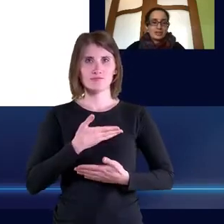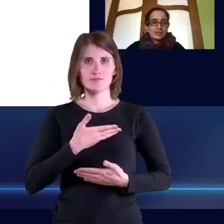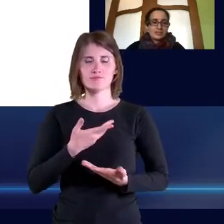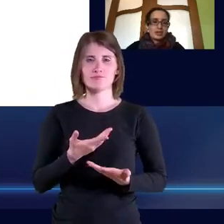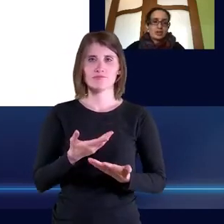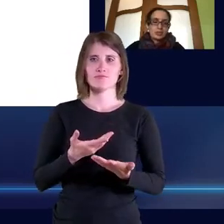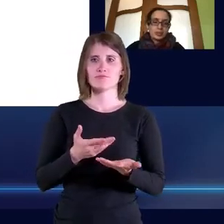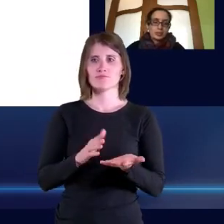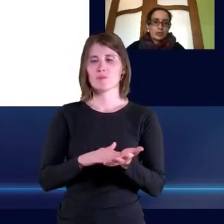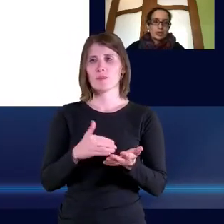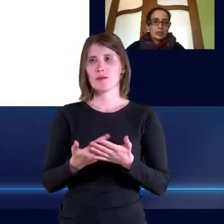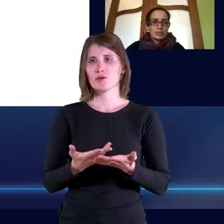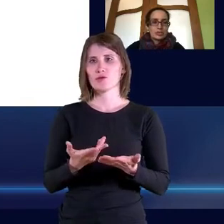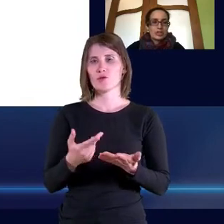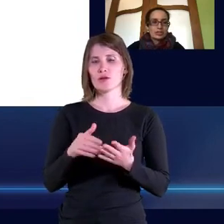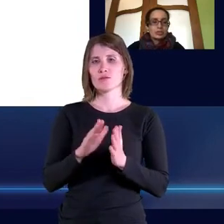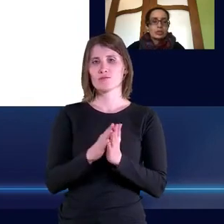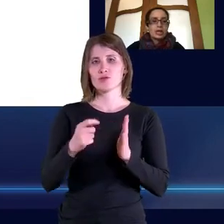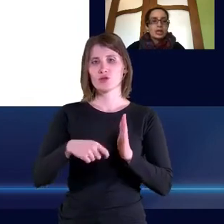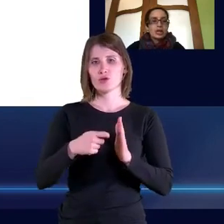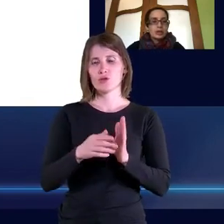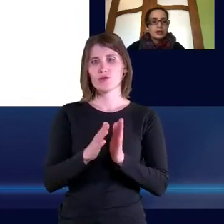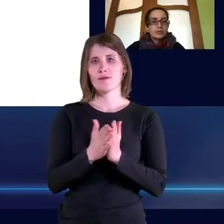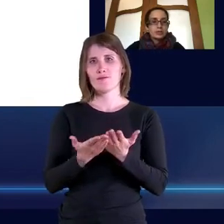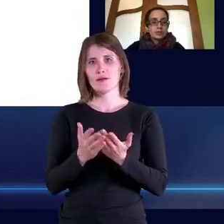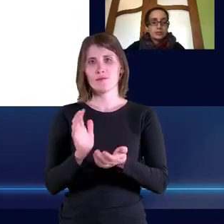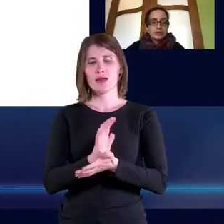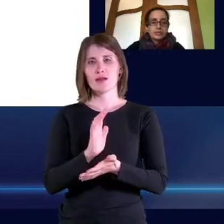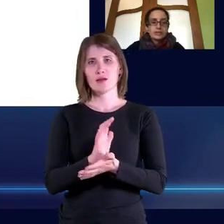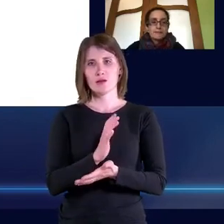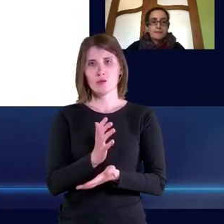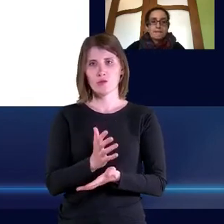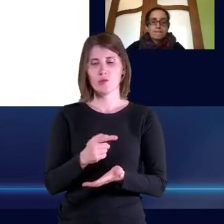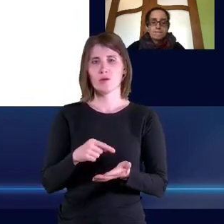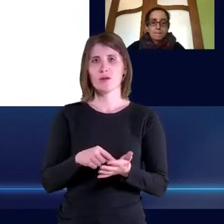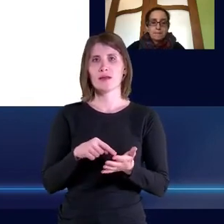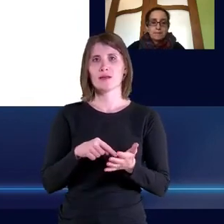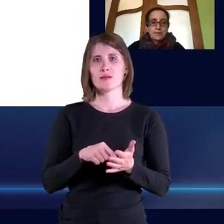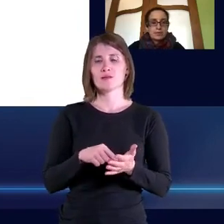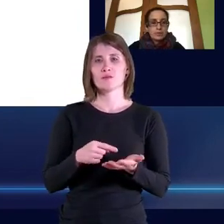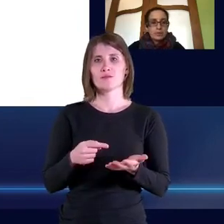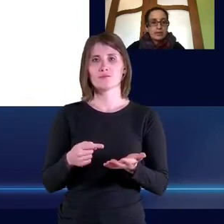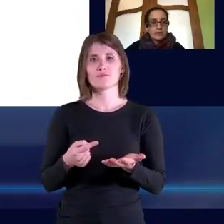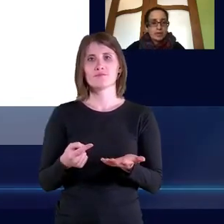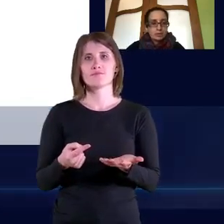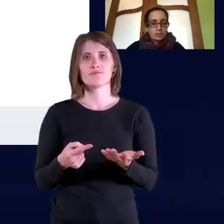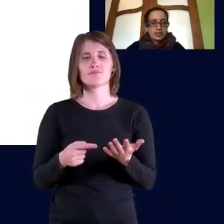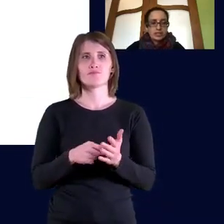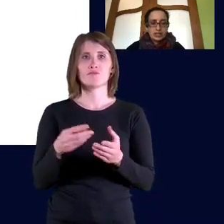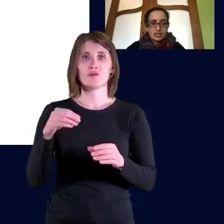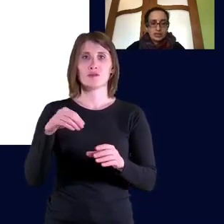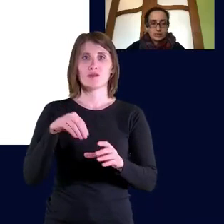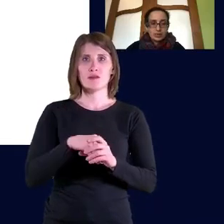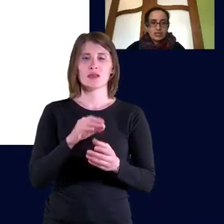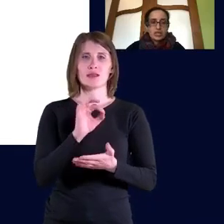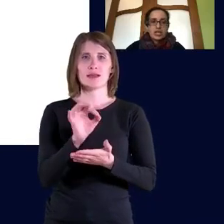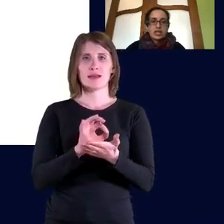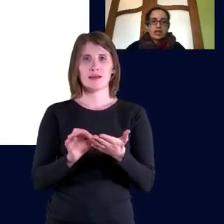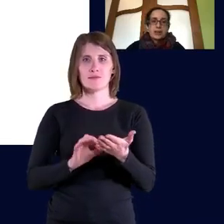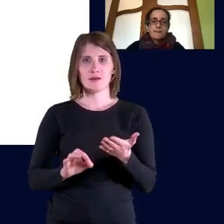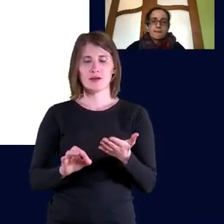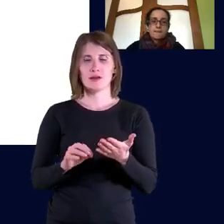jakąś jakiś książkę bądź też artykuł w którym właśnie występuje grafika którą należy